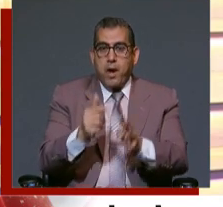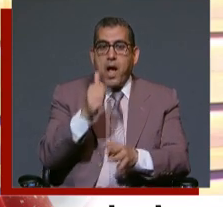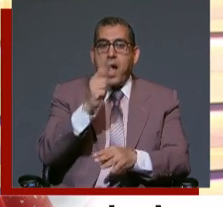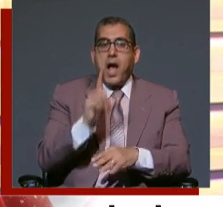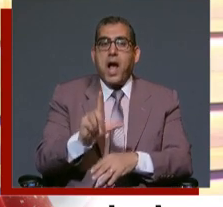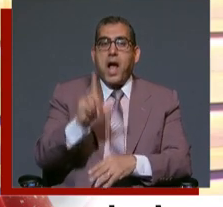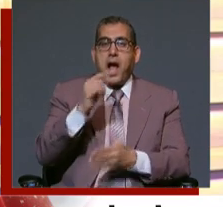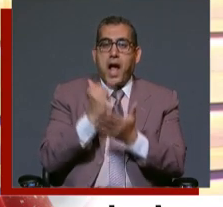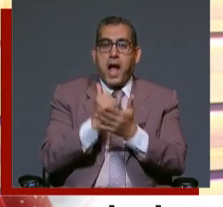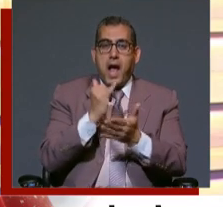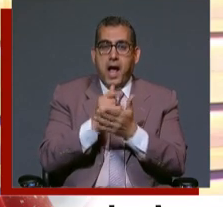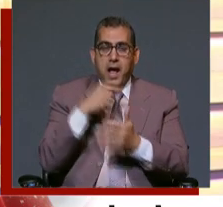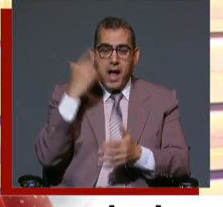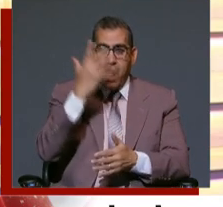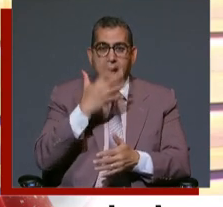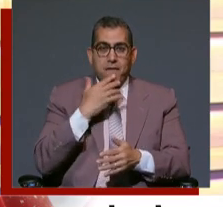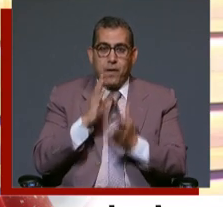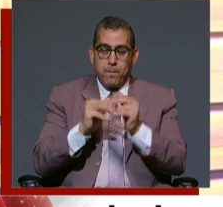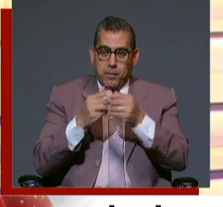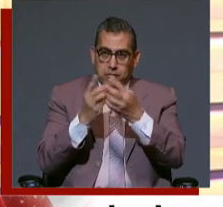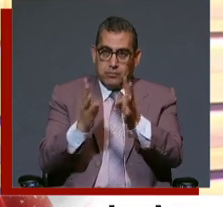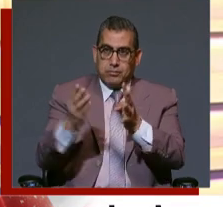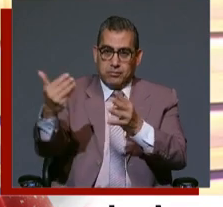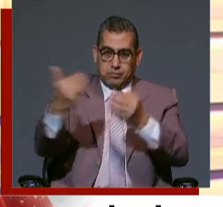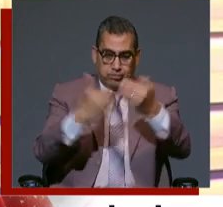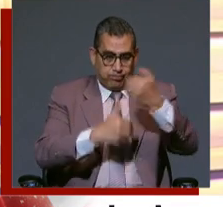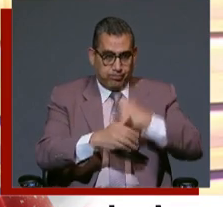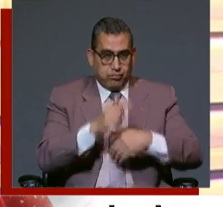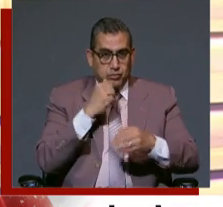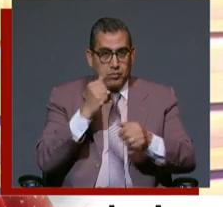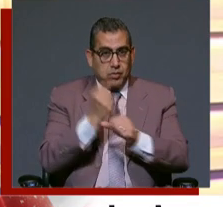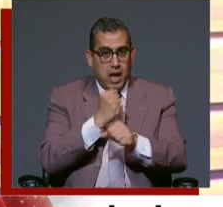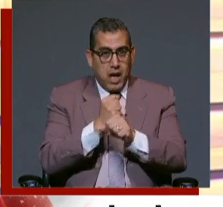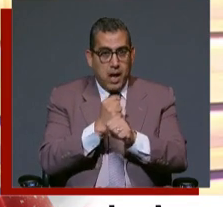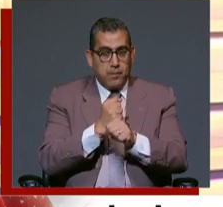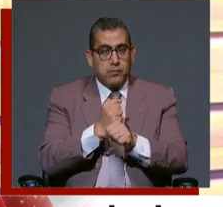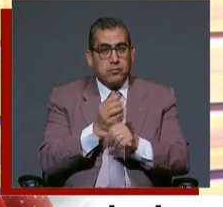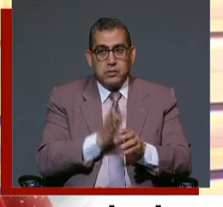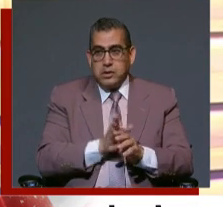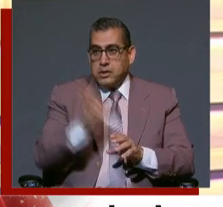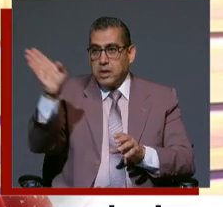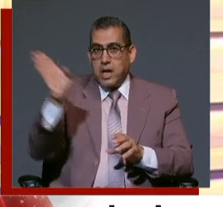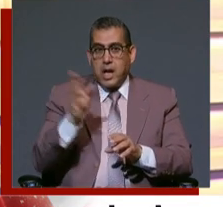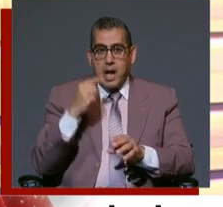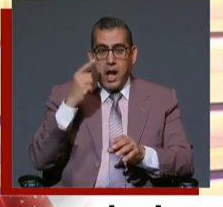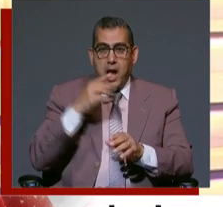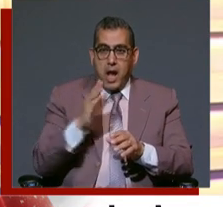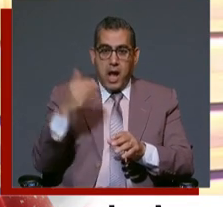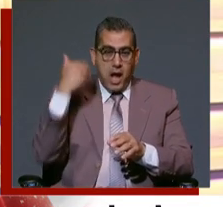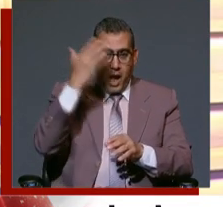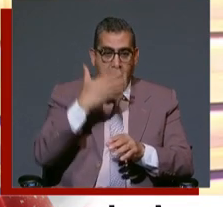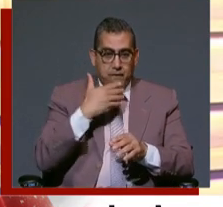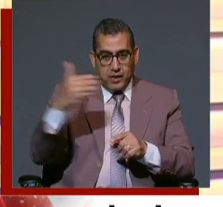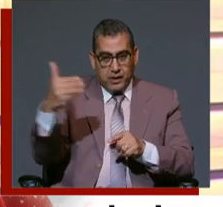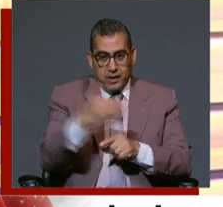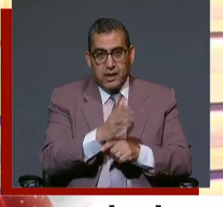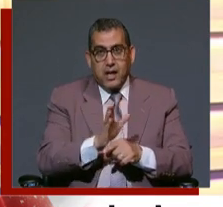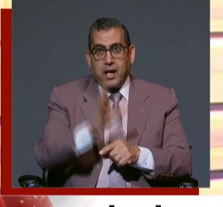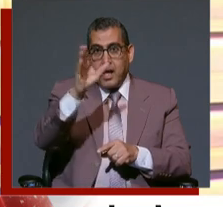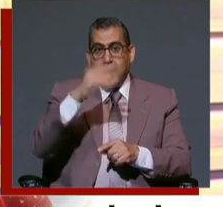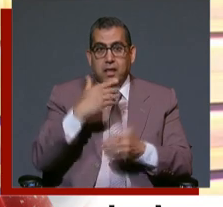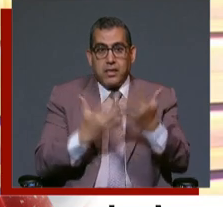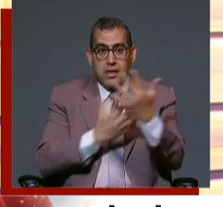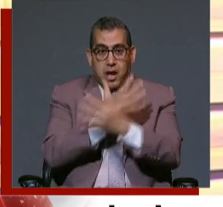للقارة الإفريقية، سواء في طرق المرور إلى القارة الإفريقية وتوجيه التجارة